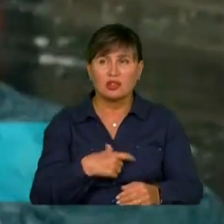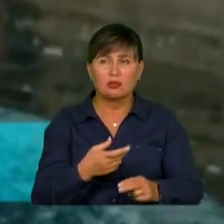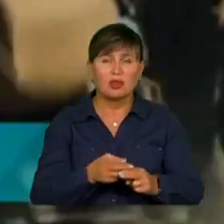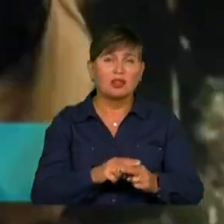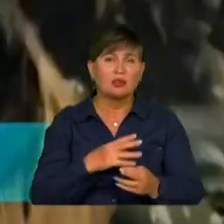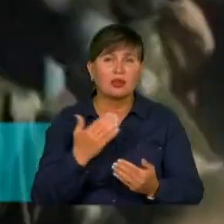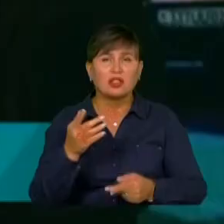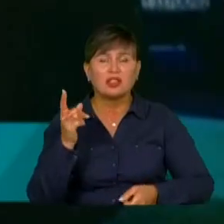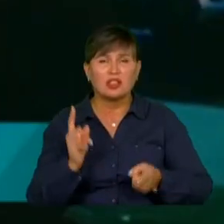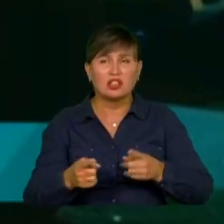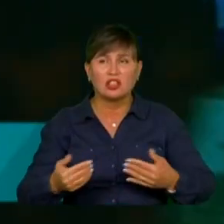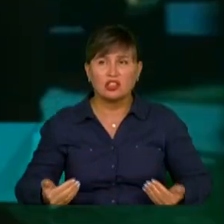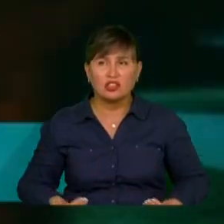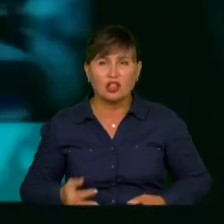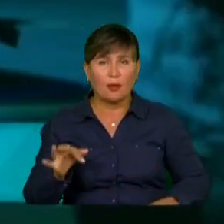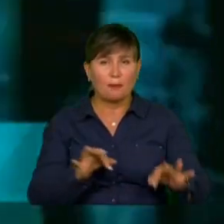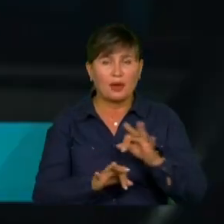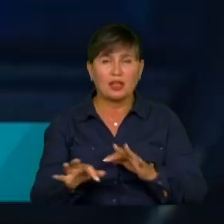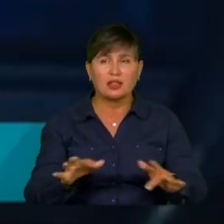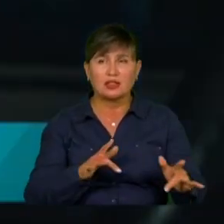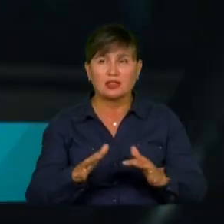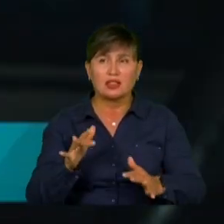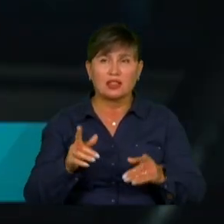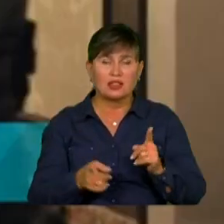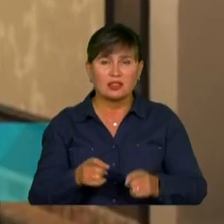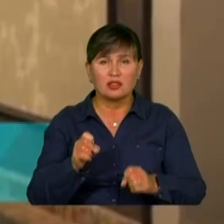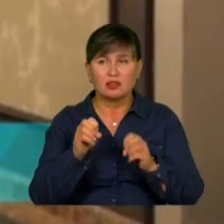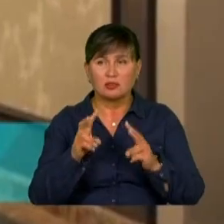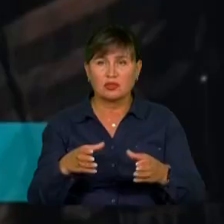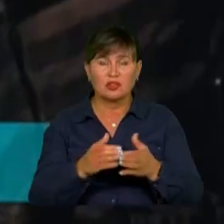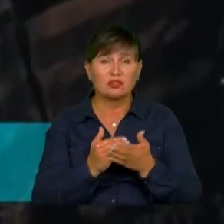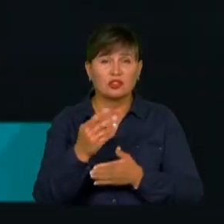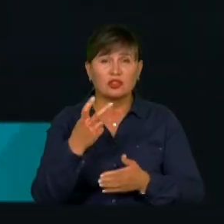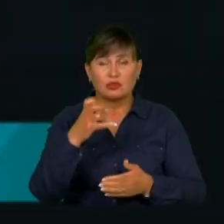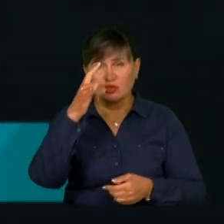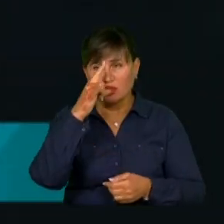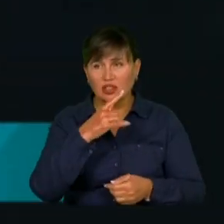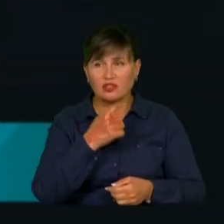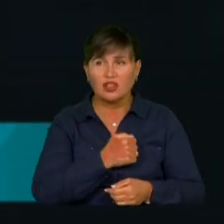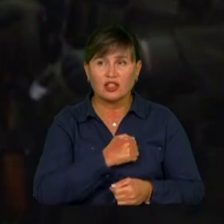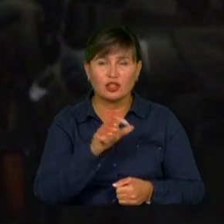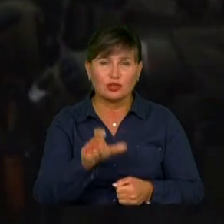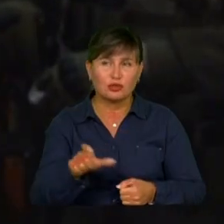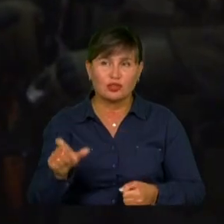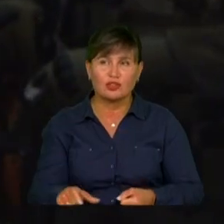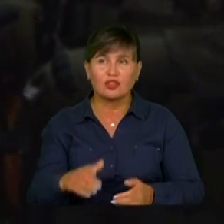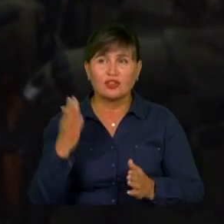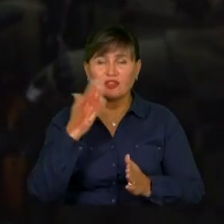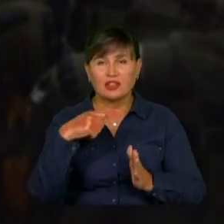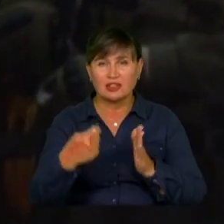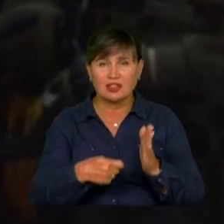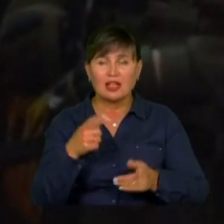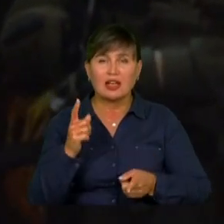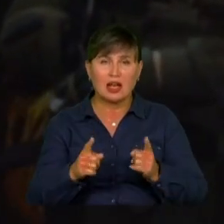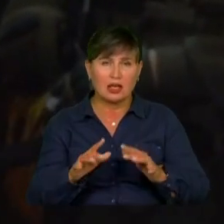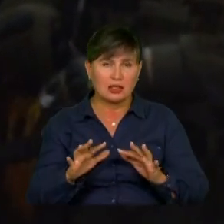их настоящая жизнь. В проекте задействован реальный спецназ, свыше 200 казахстанских военнослужащих. Фильм снят на реальных